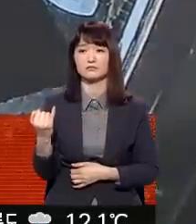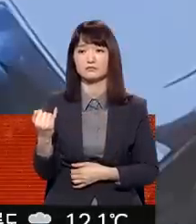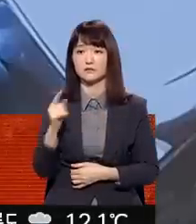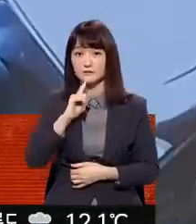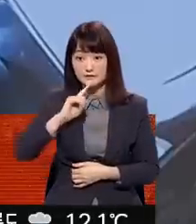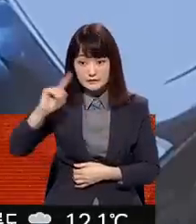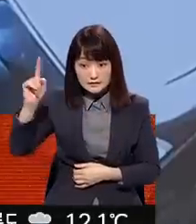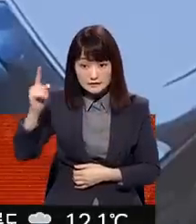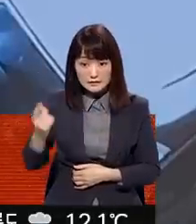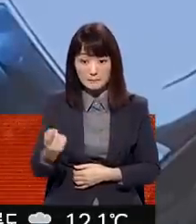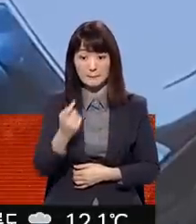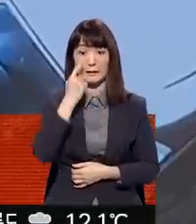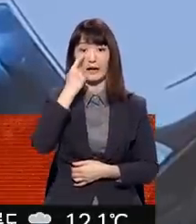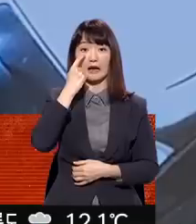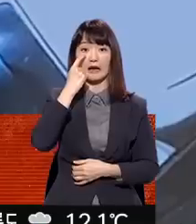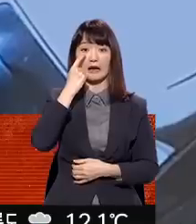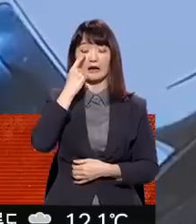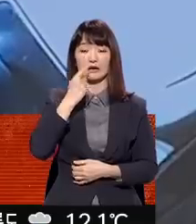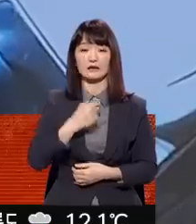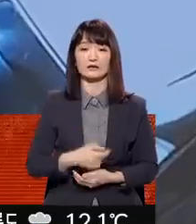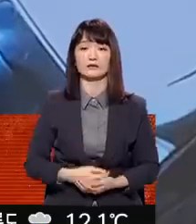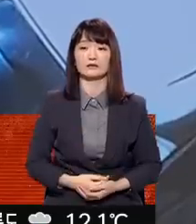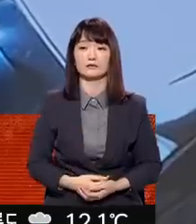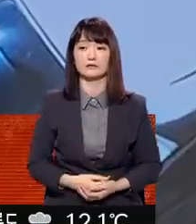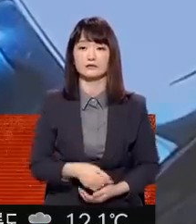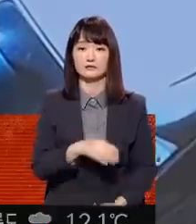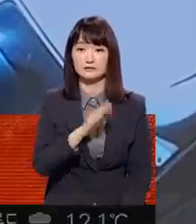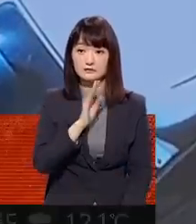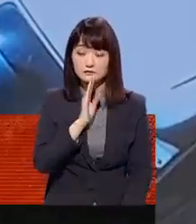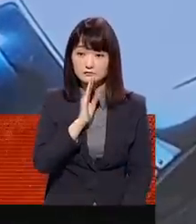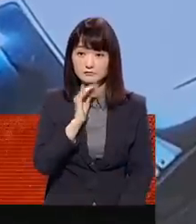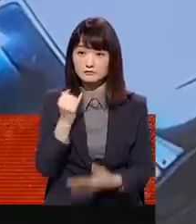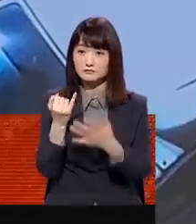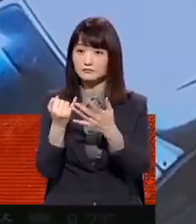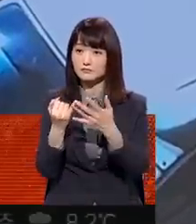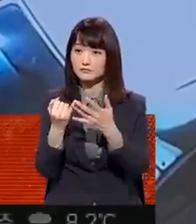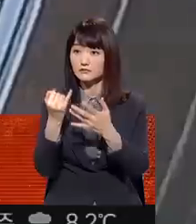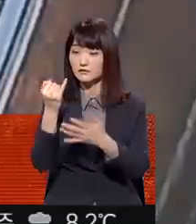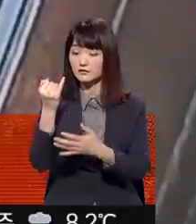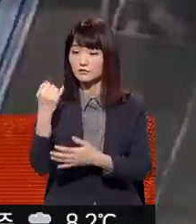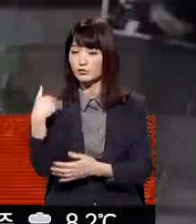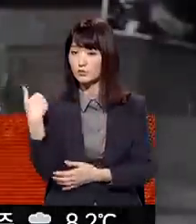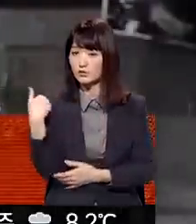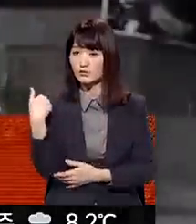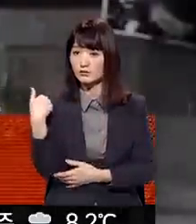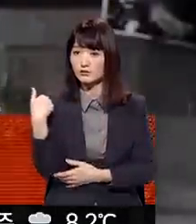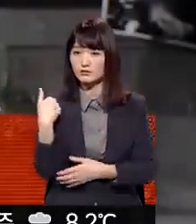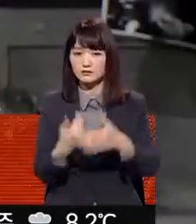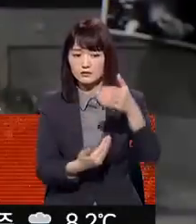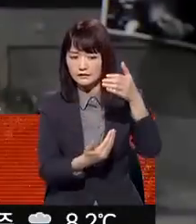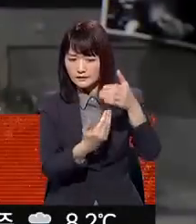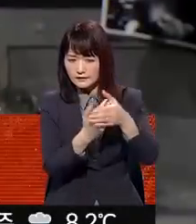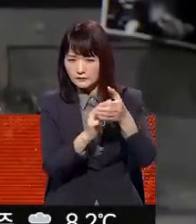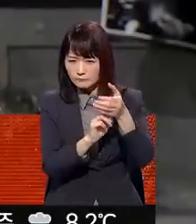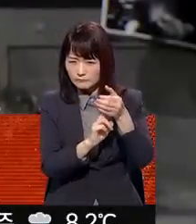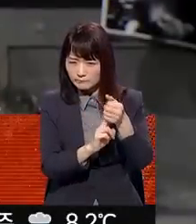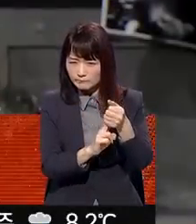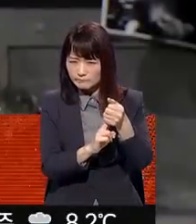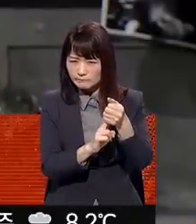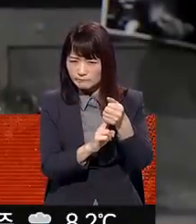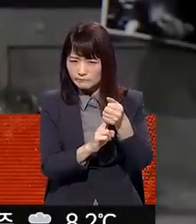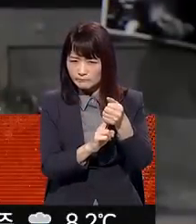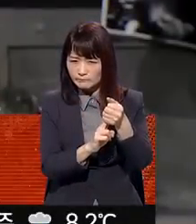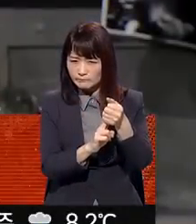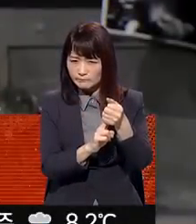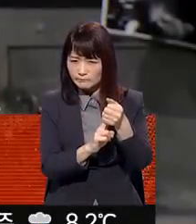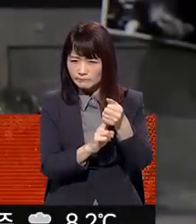신고하는 바람에 들통났기 뭐 이 사건이 발려진 거고 실제적으로 넷째 동생이 몰랐다고 하면은 이 사건이 계속 잠수롭게 쑥 드러나지